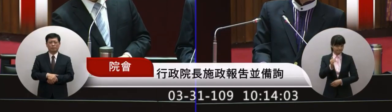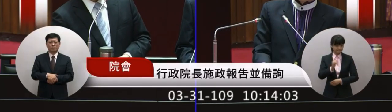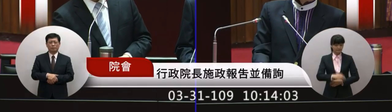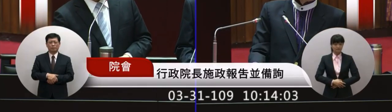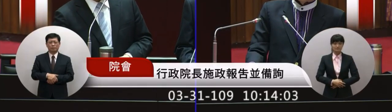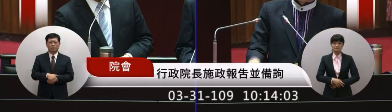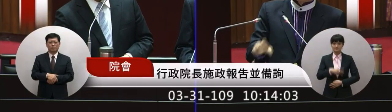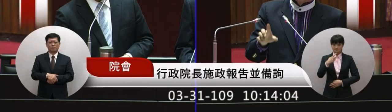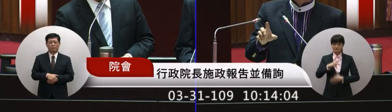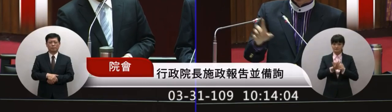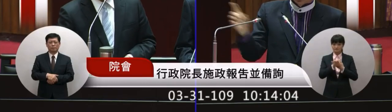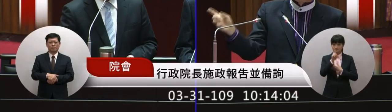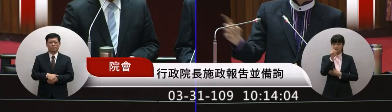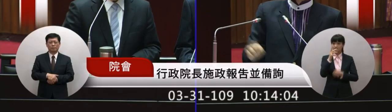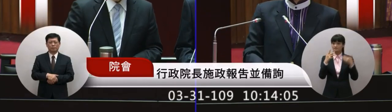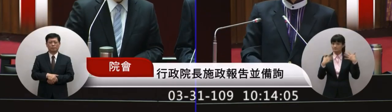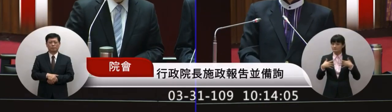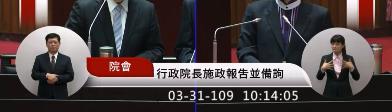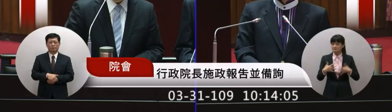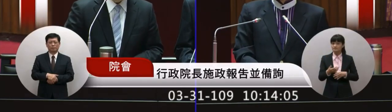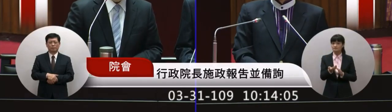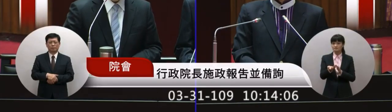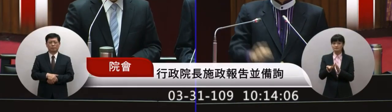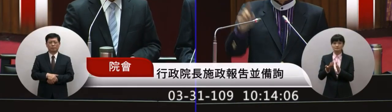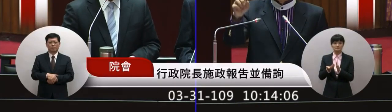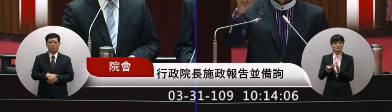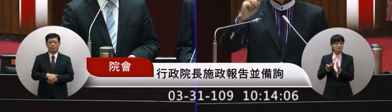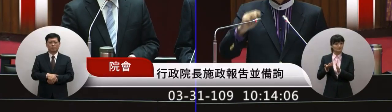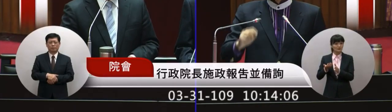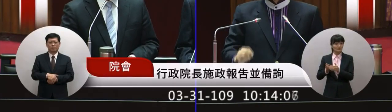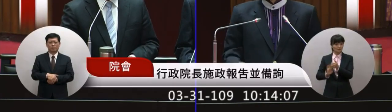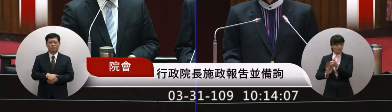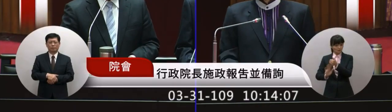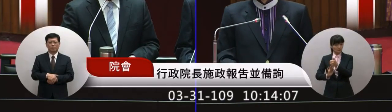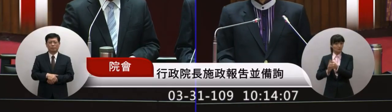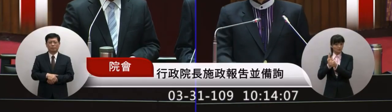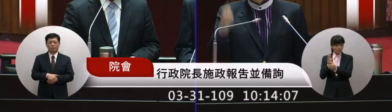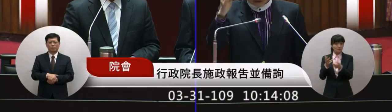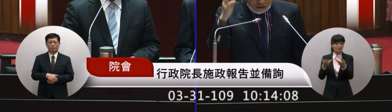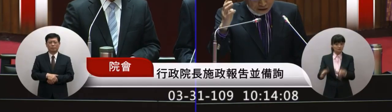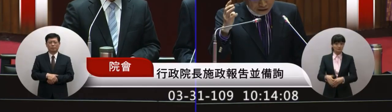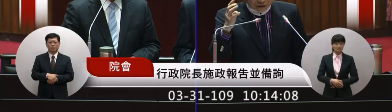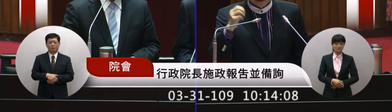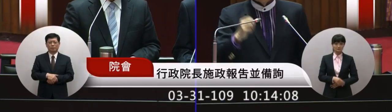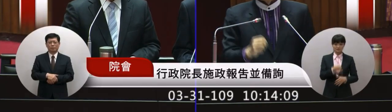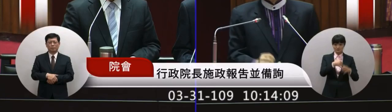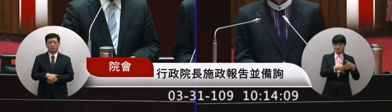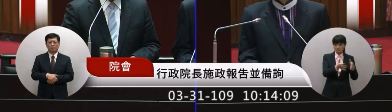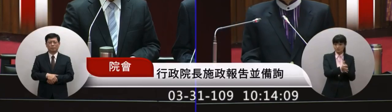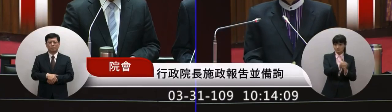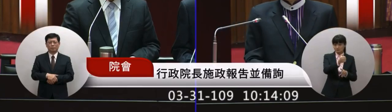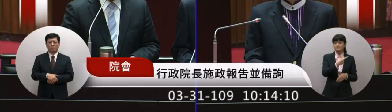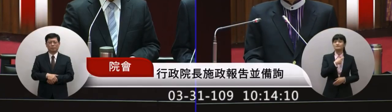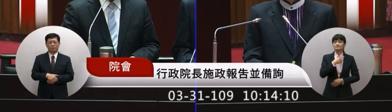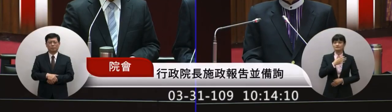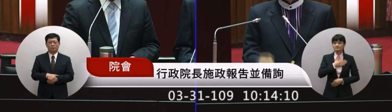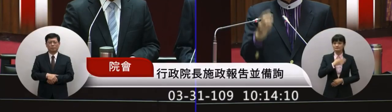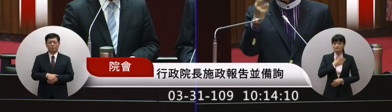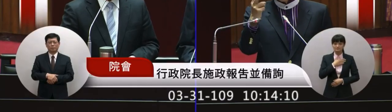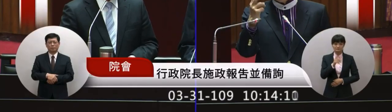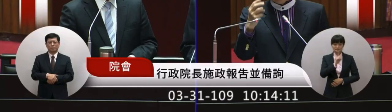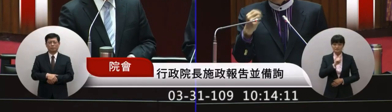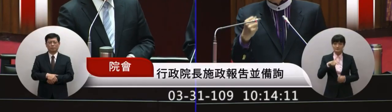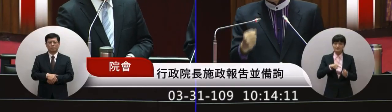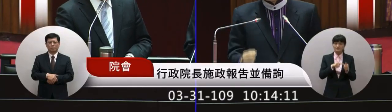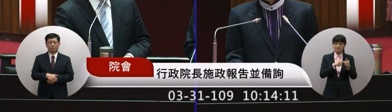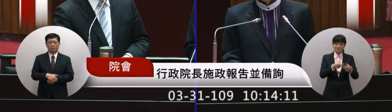啊，刚拄只委员有问啦，这沈部长知啊啦？ 你只要是振兴券，讲